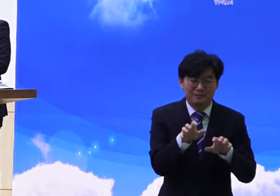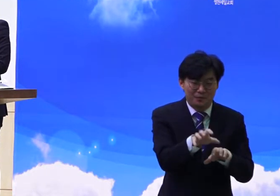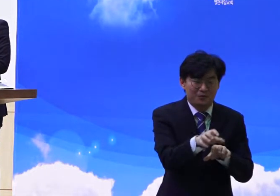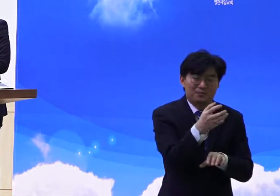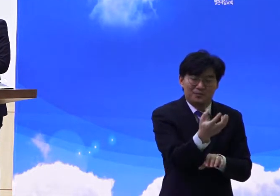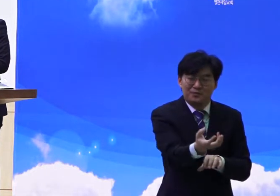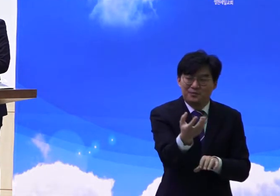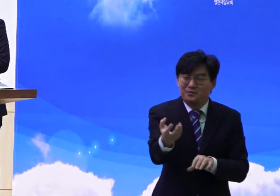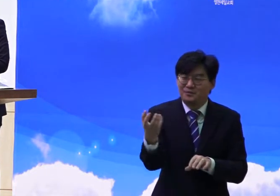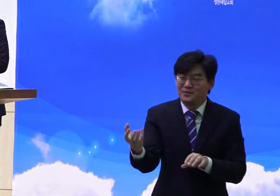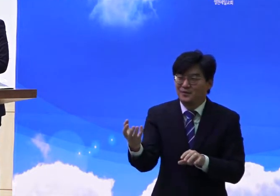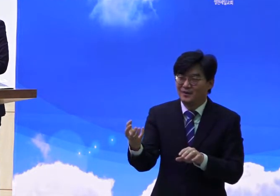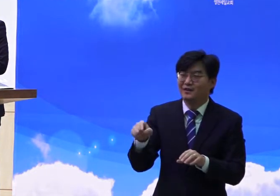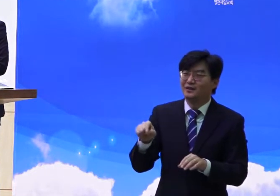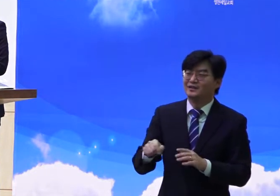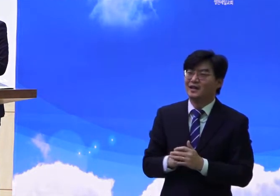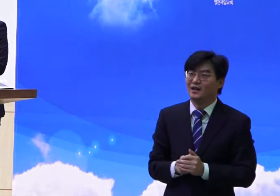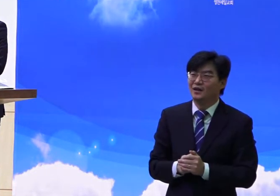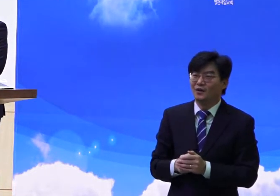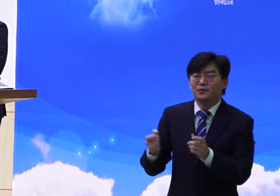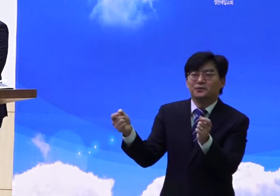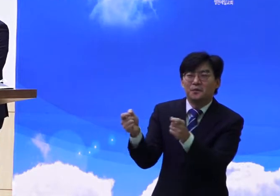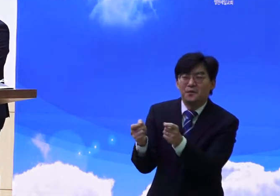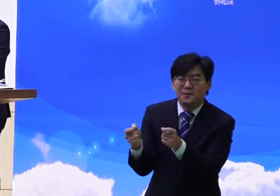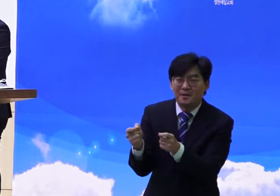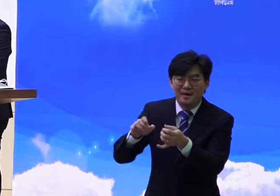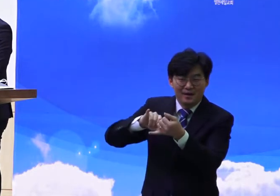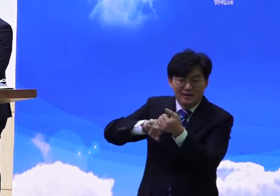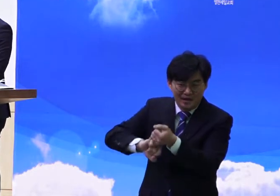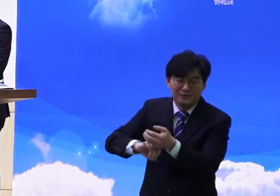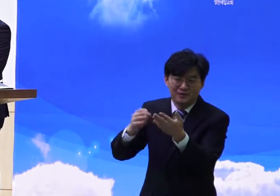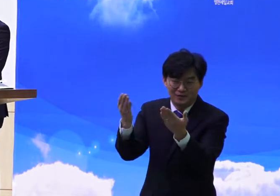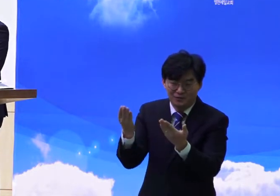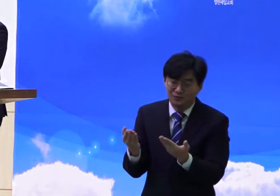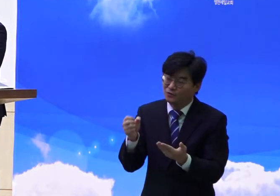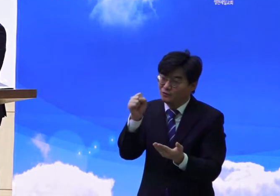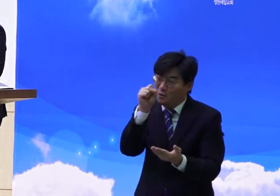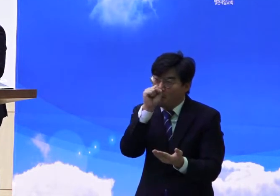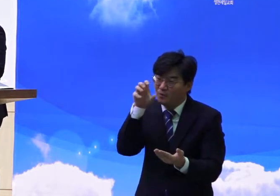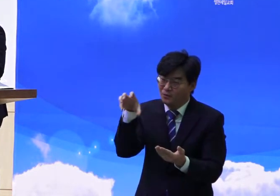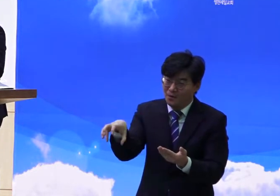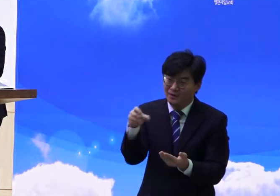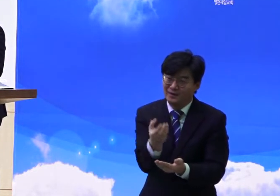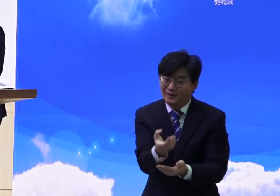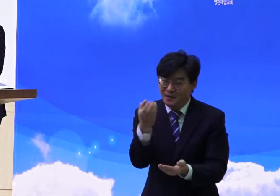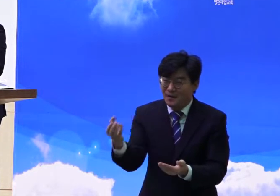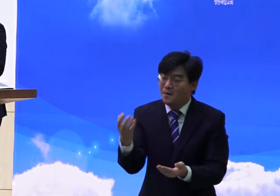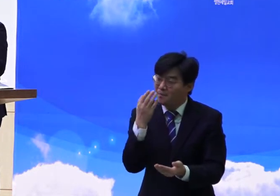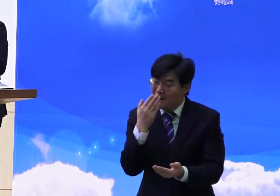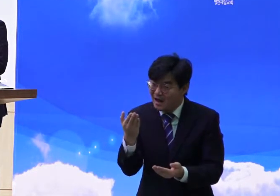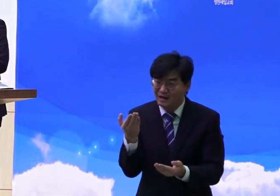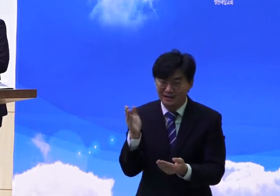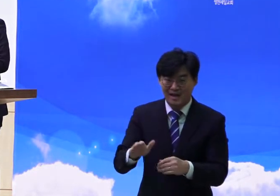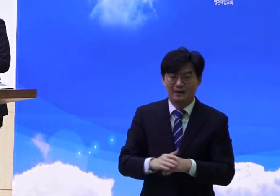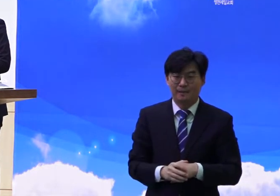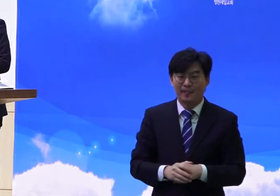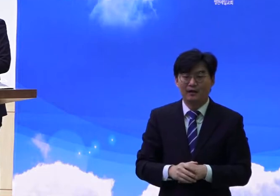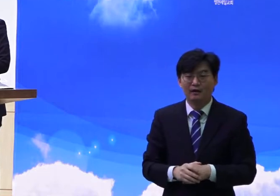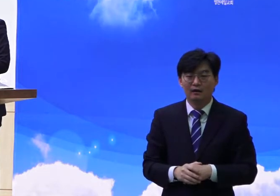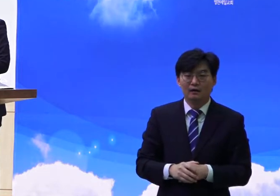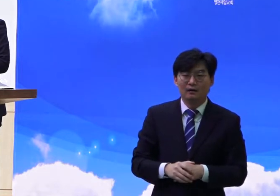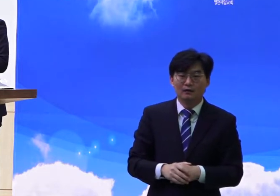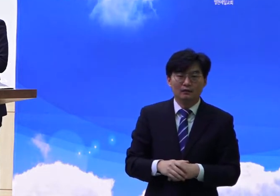약속의 땅 앞에 거의 다 온 것입니다. 그런데 이때 백성들의 마음이 상하는 일이